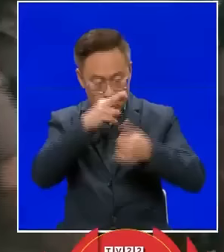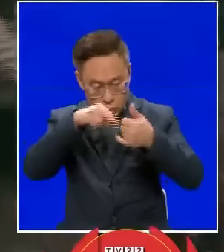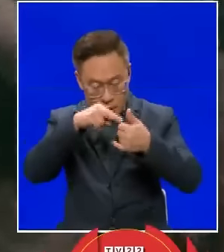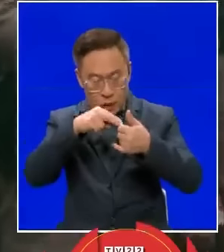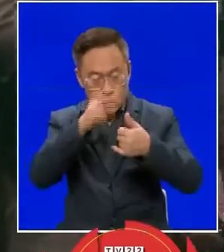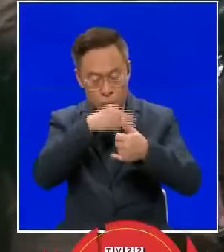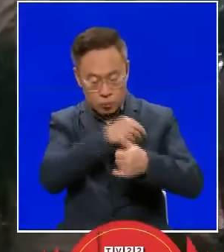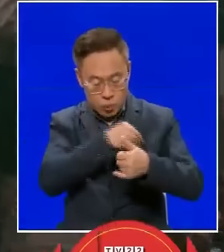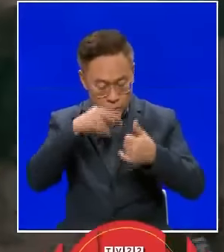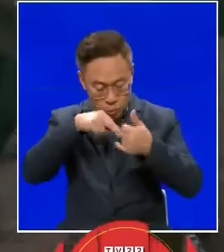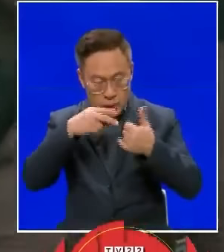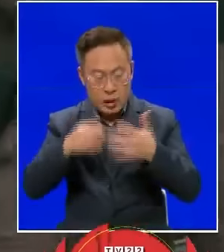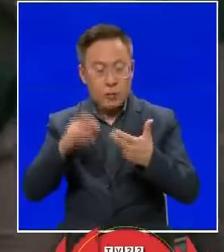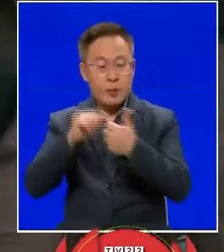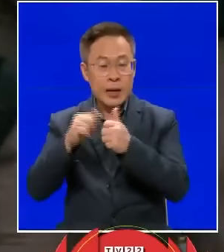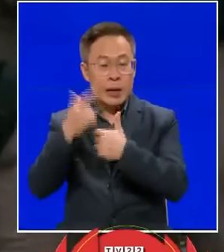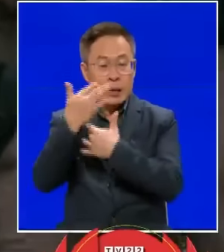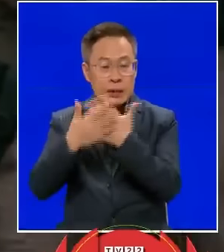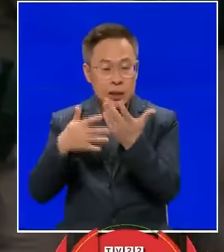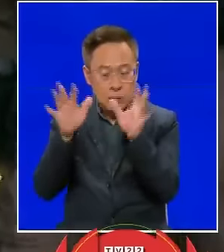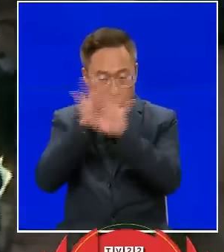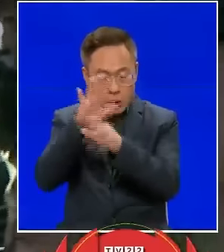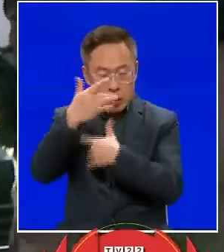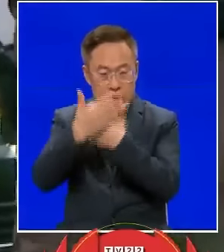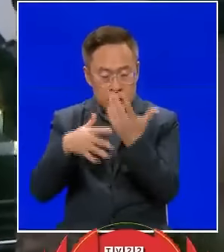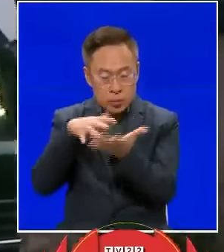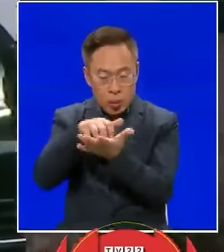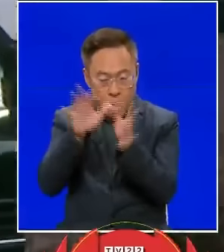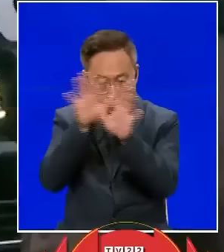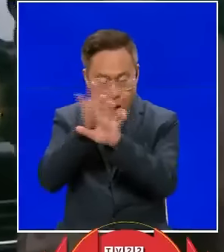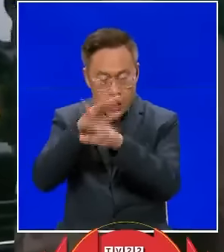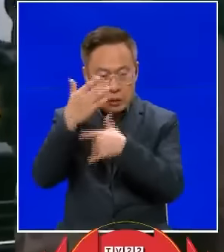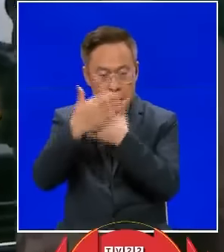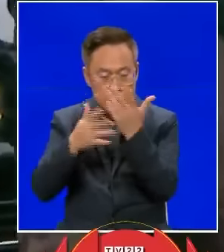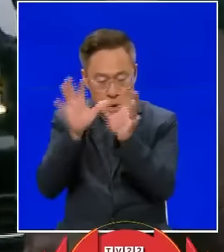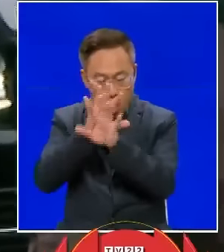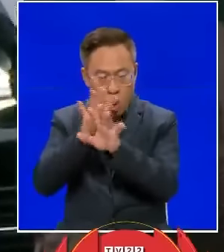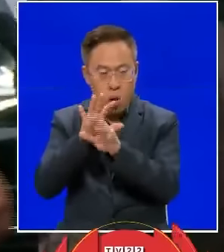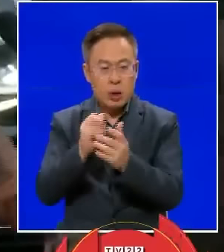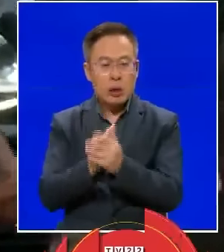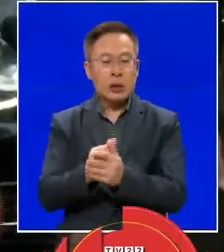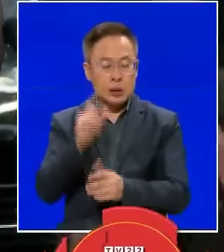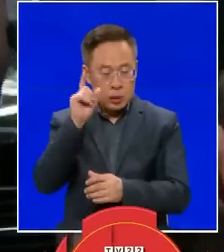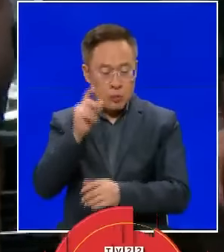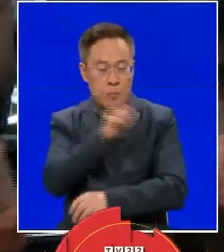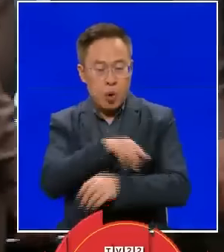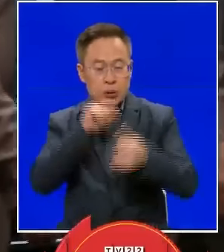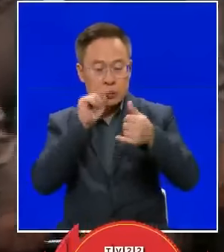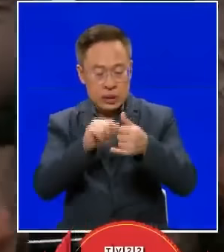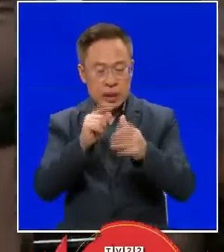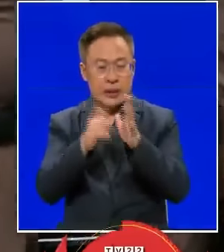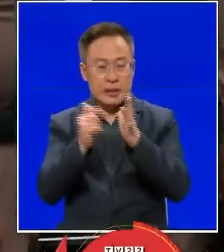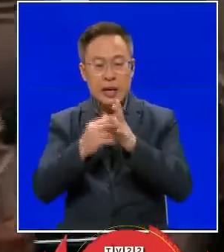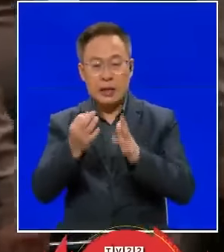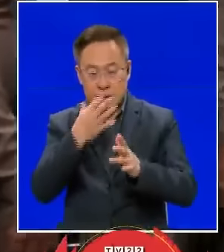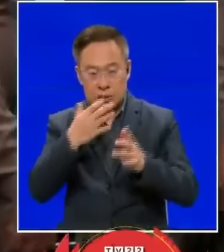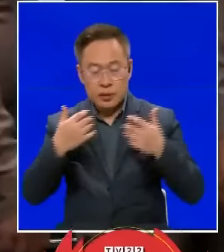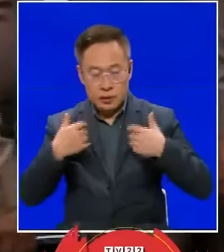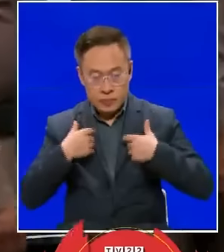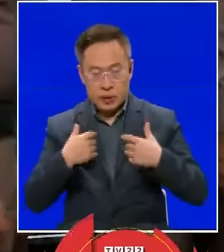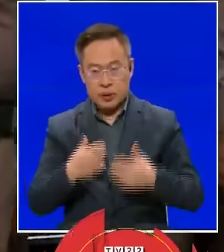พอพอเข้าไปตรวจก็น้องก็จะแบบปฏิเสธไม่กินยาตรงนี้พ่อถามบอกว่าบุ้งปฏิเสธทางแพทย์ได้ให้สารอาหารทางหลอดเลือด